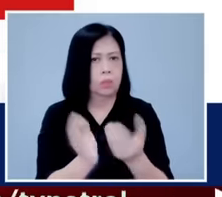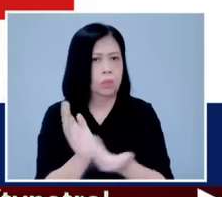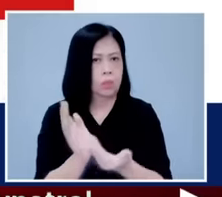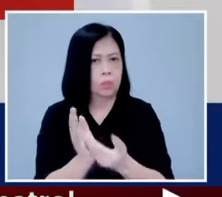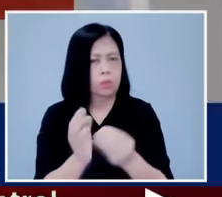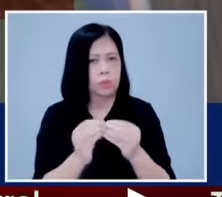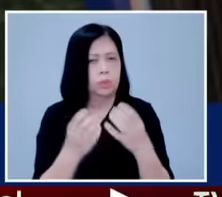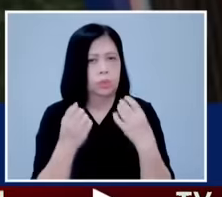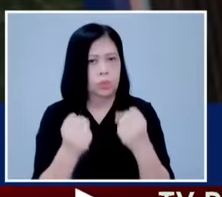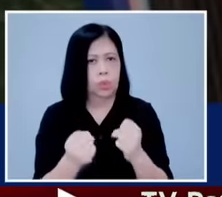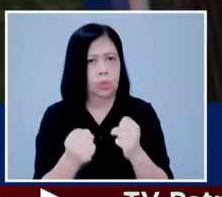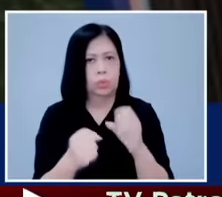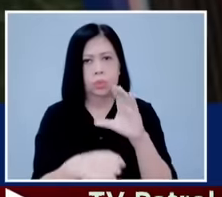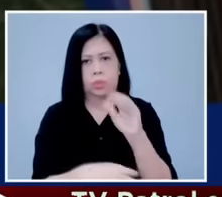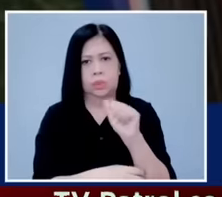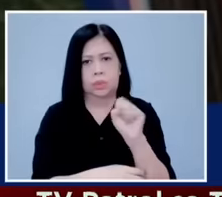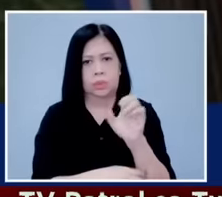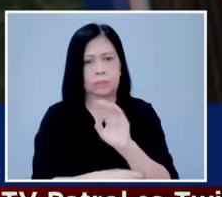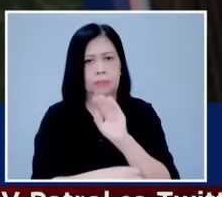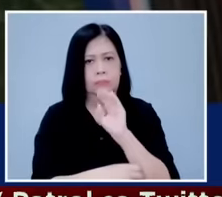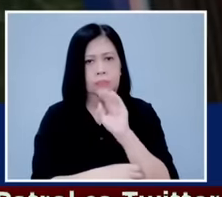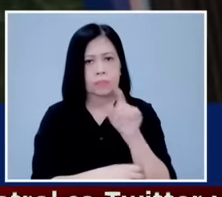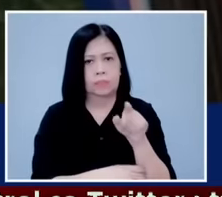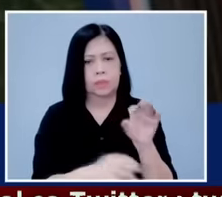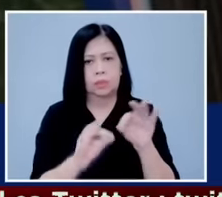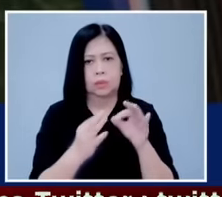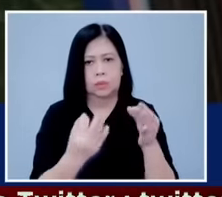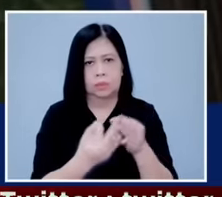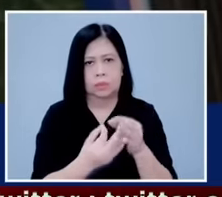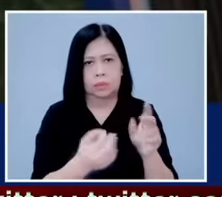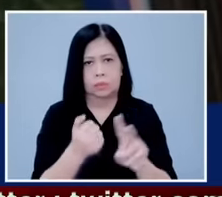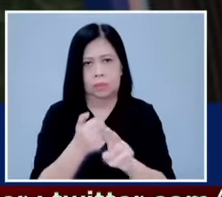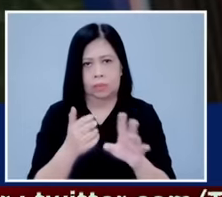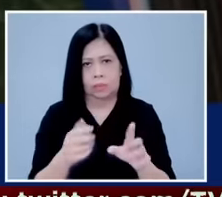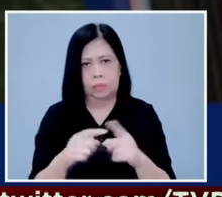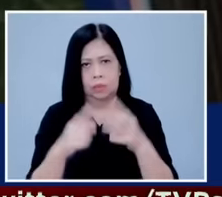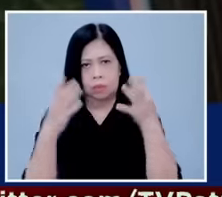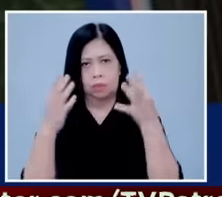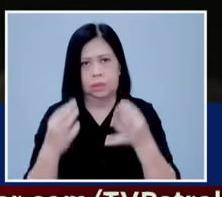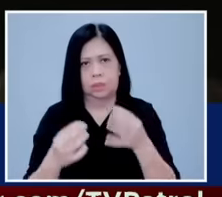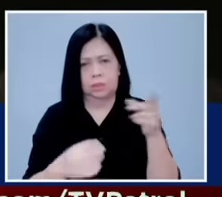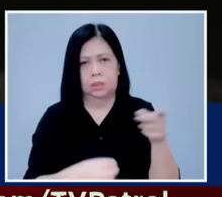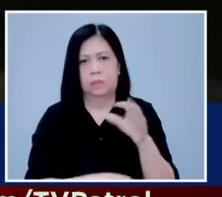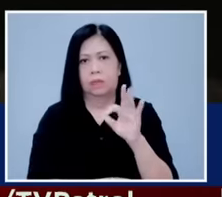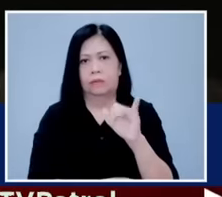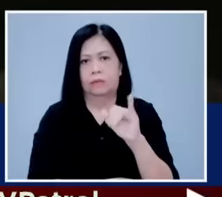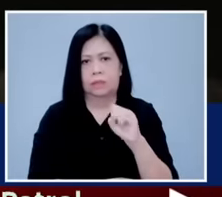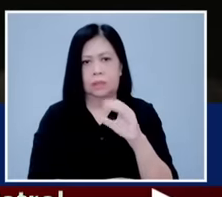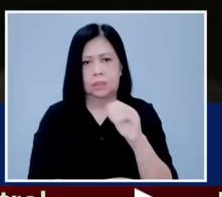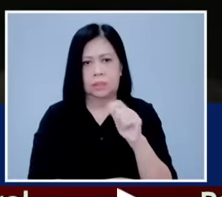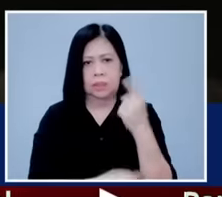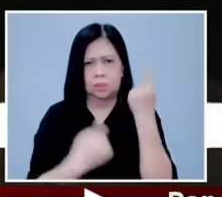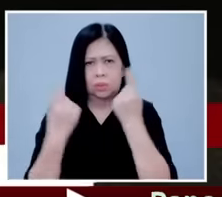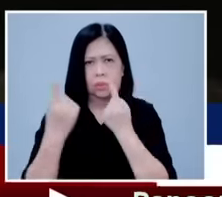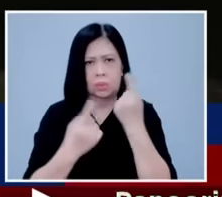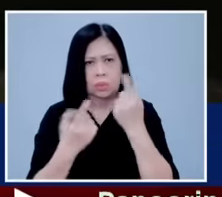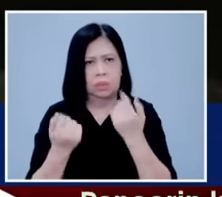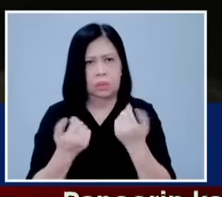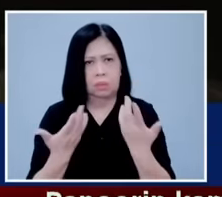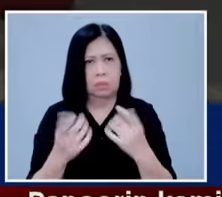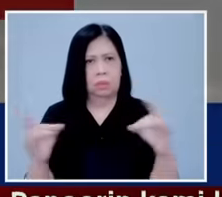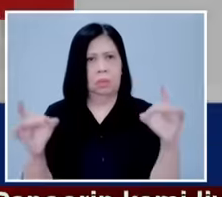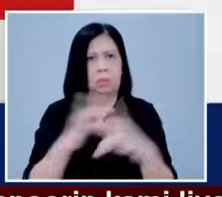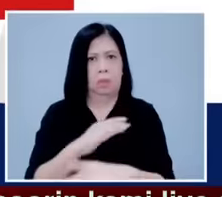po yung kaso. Dismayado naman ang mga kaanak ng biktima sa naging desisyon ng piskalya at nangangamba sila na balikan ng